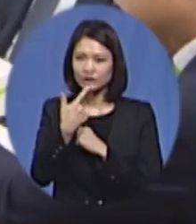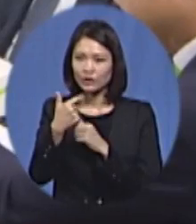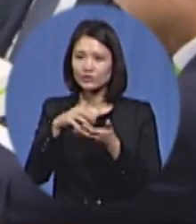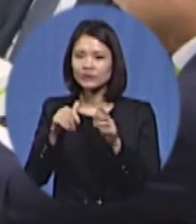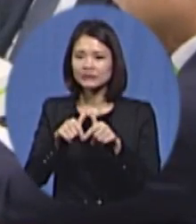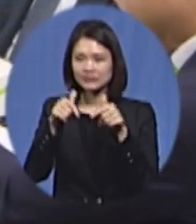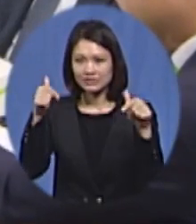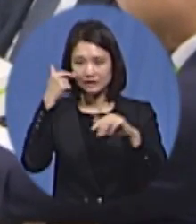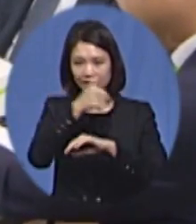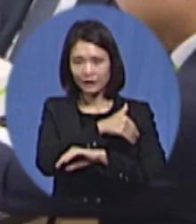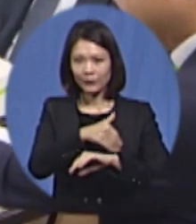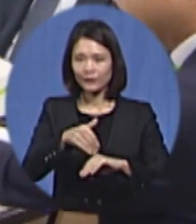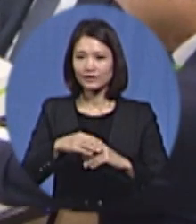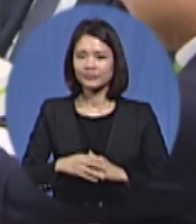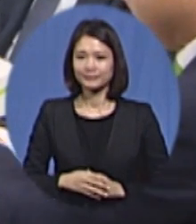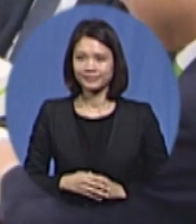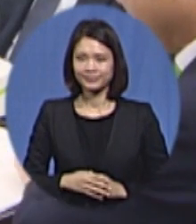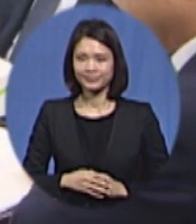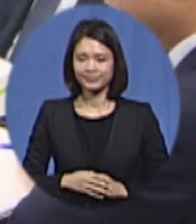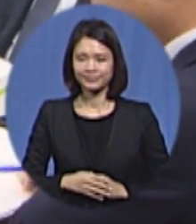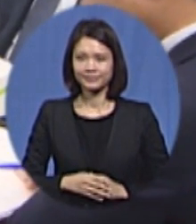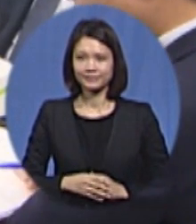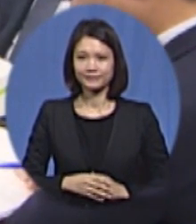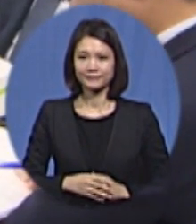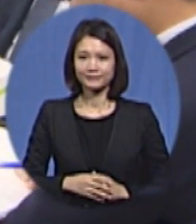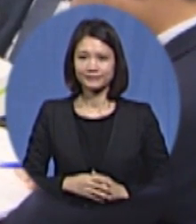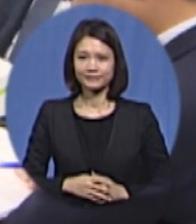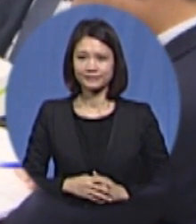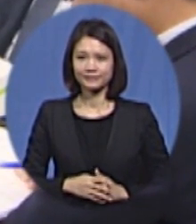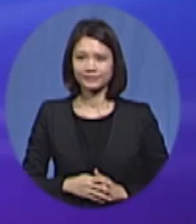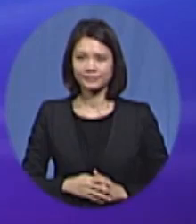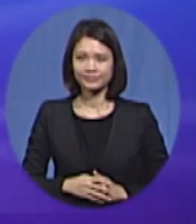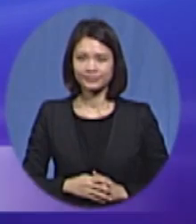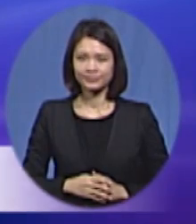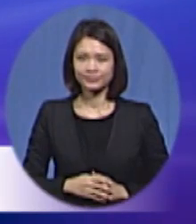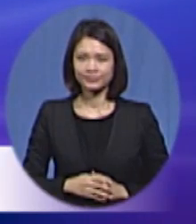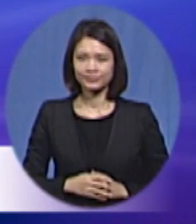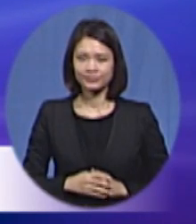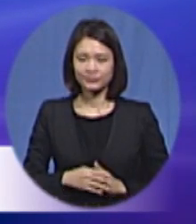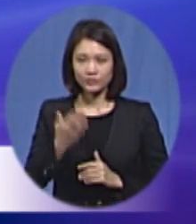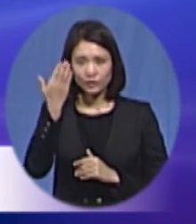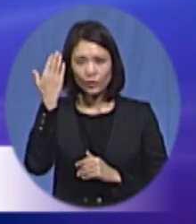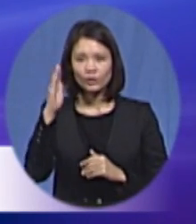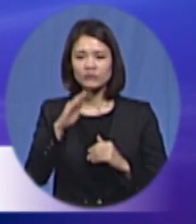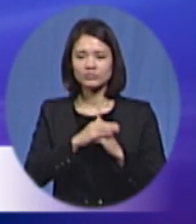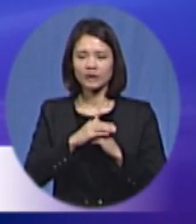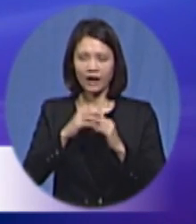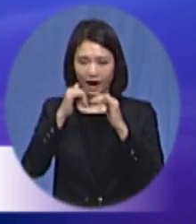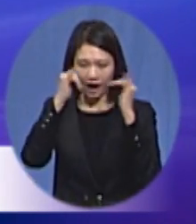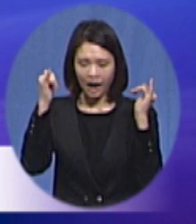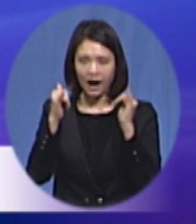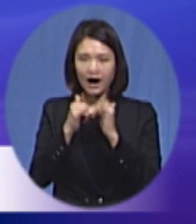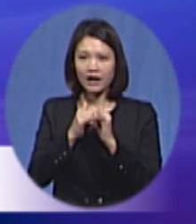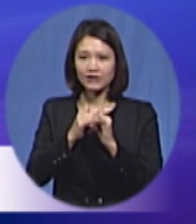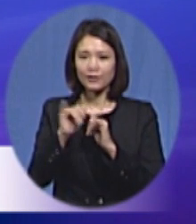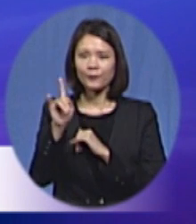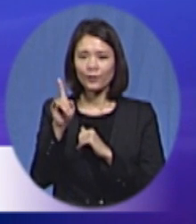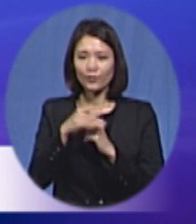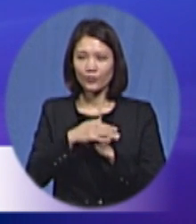예정입니다. 복지TV 뉴스 김소연입니다. 요즘 우리 사회의 화두 중